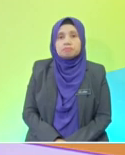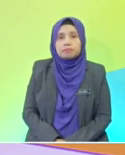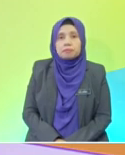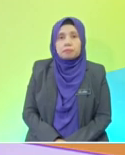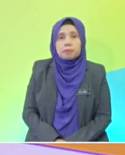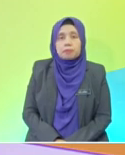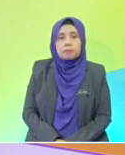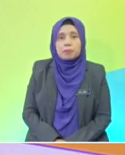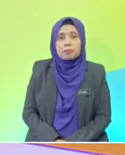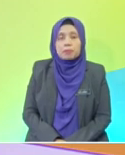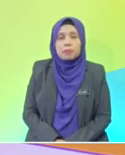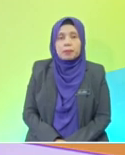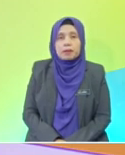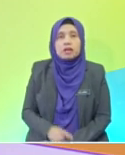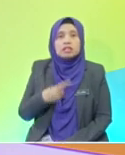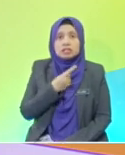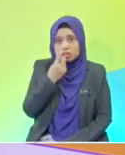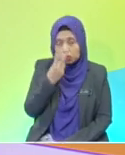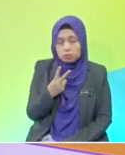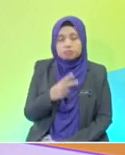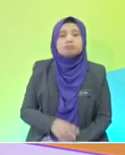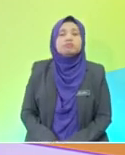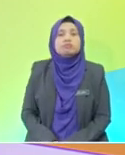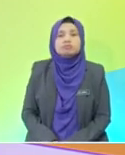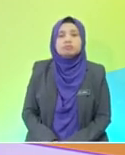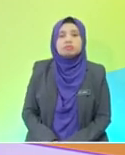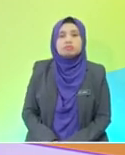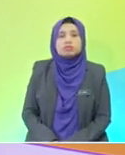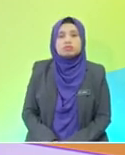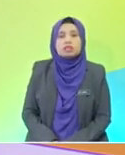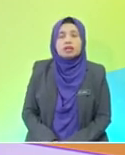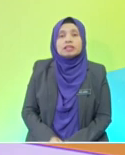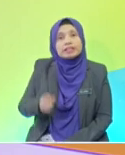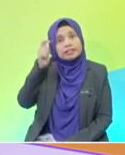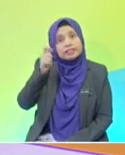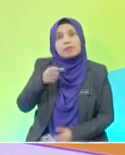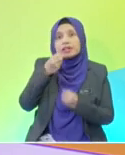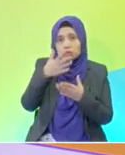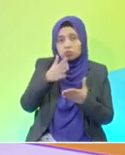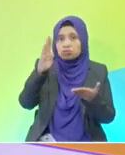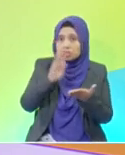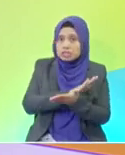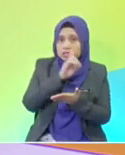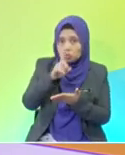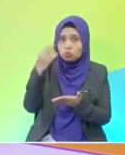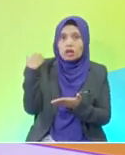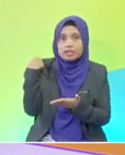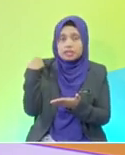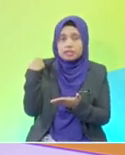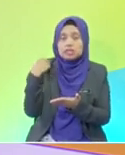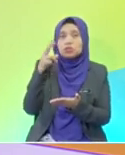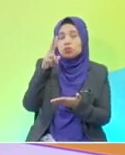Oke seterusnya kita lihat tadi cek udah bagi tahu di mana kita satu mengandung dua